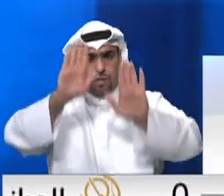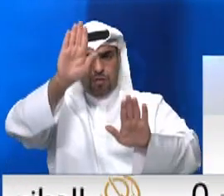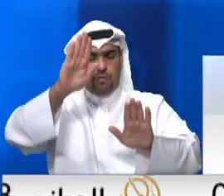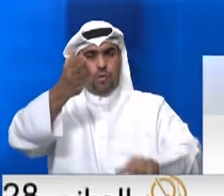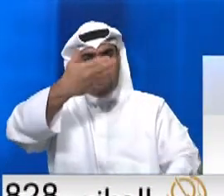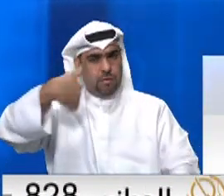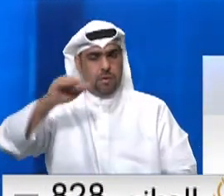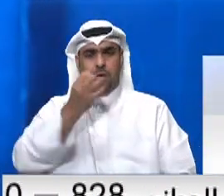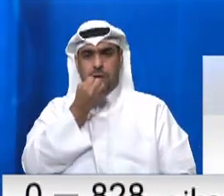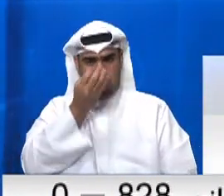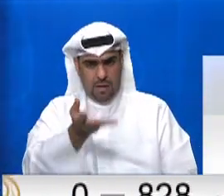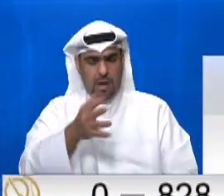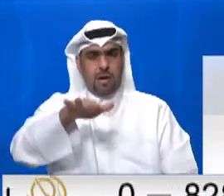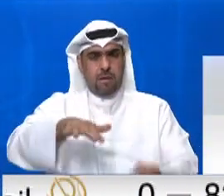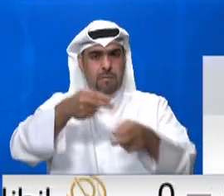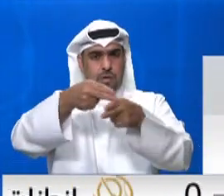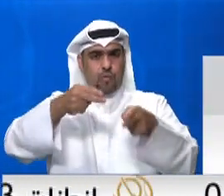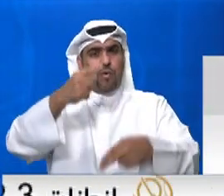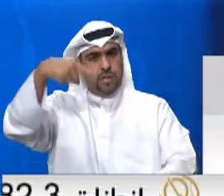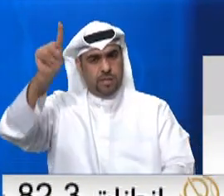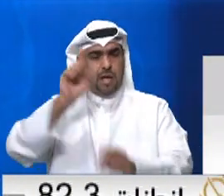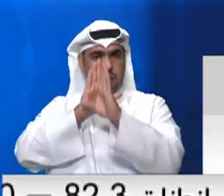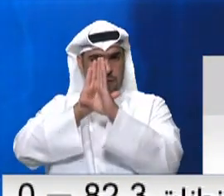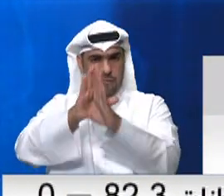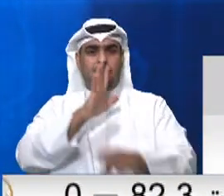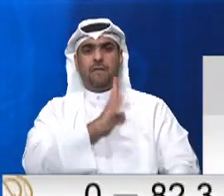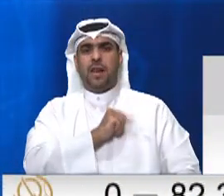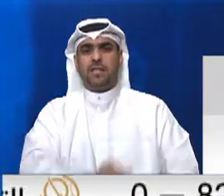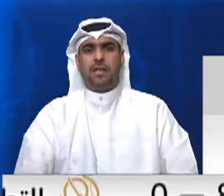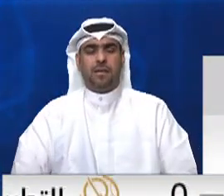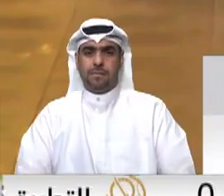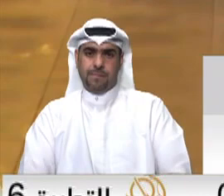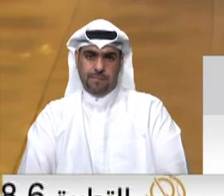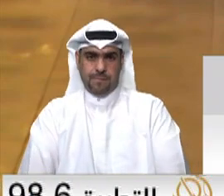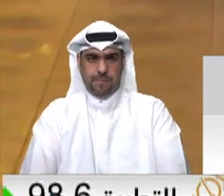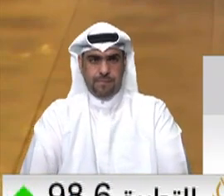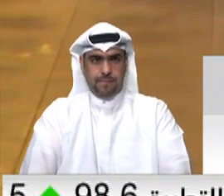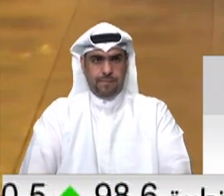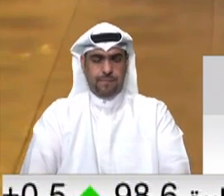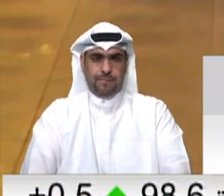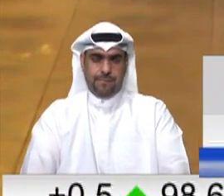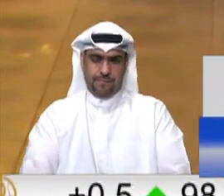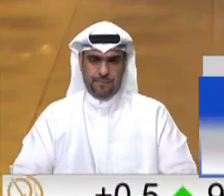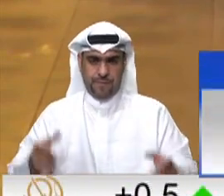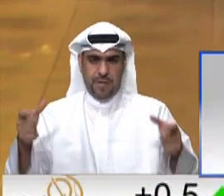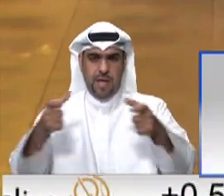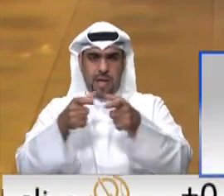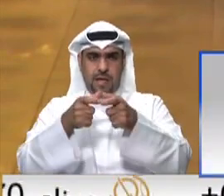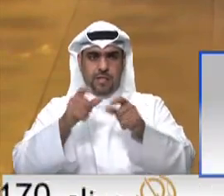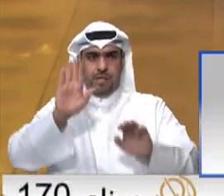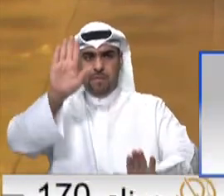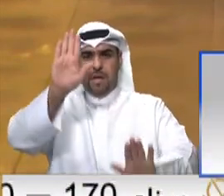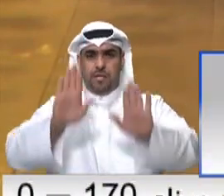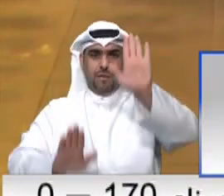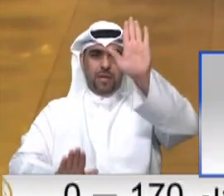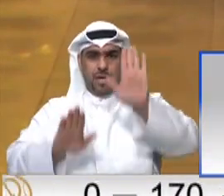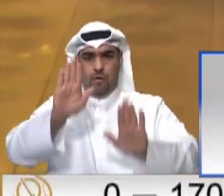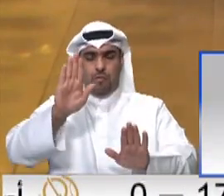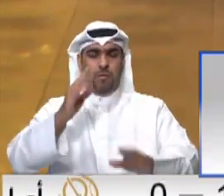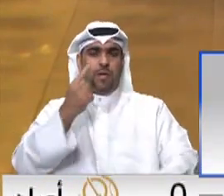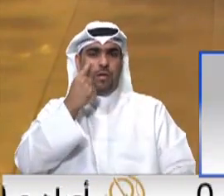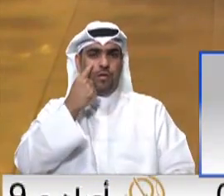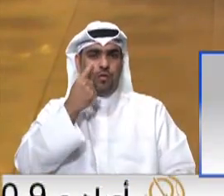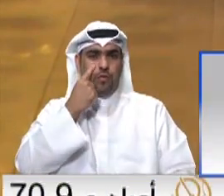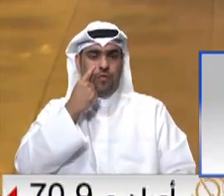المقدمة كبنود طارئة للاتحاد. انتهينا من اجتماع الجمعية العمومية للتصويت على البند الطارئ.